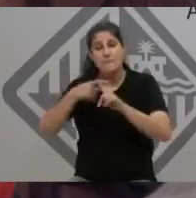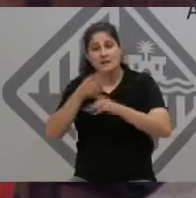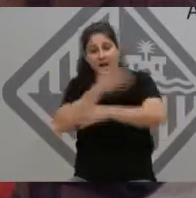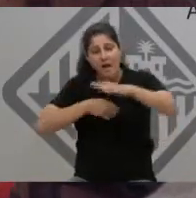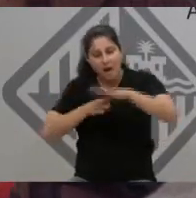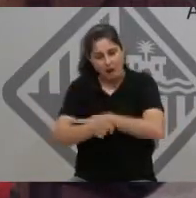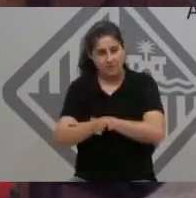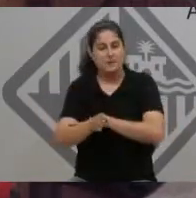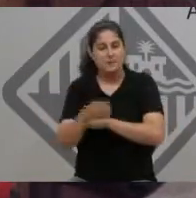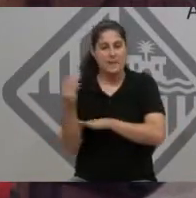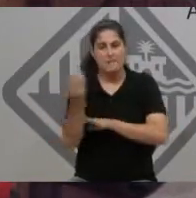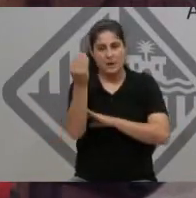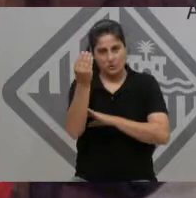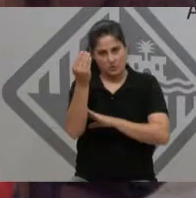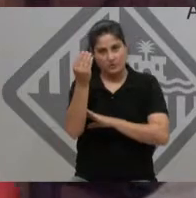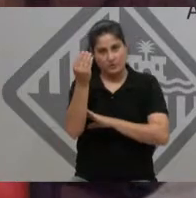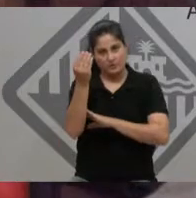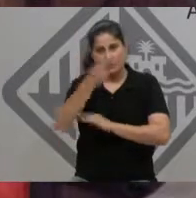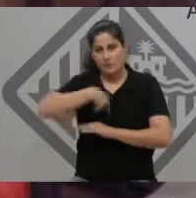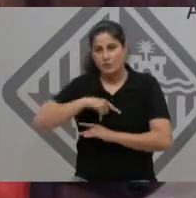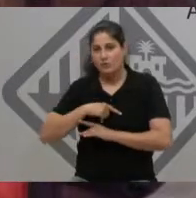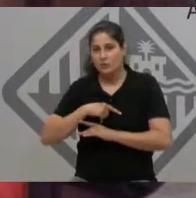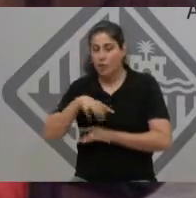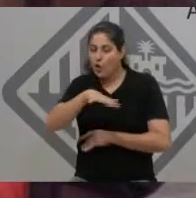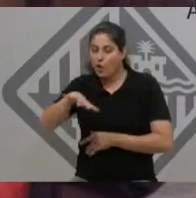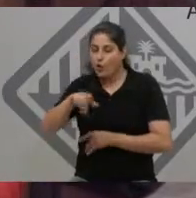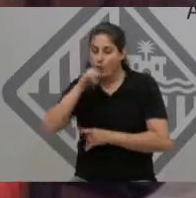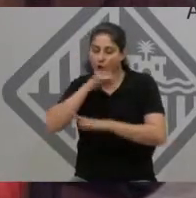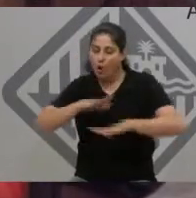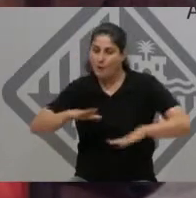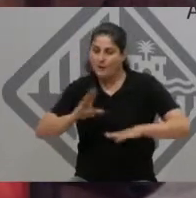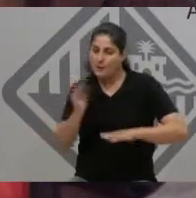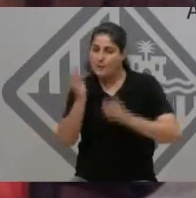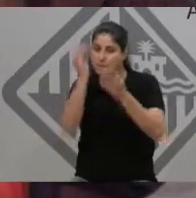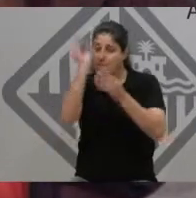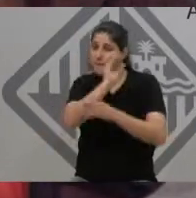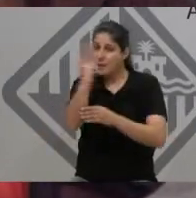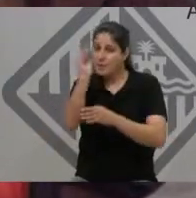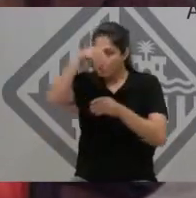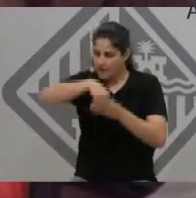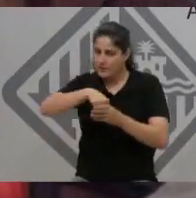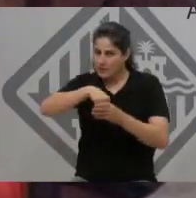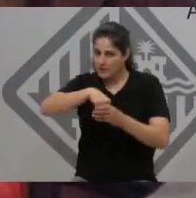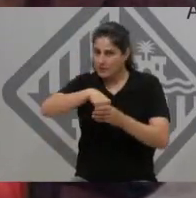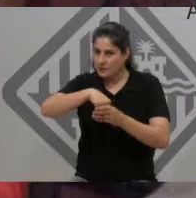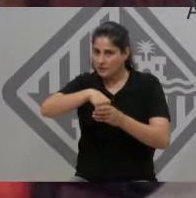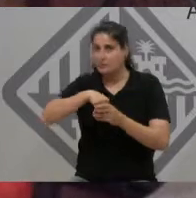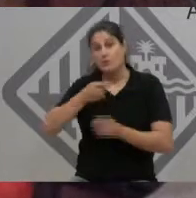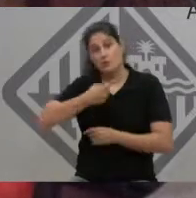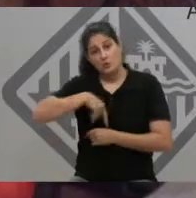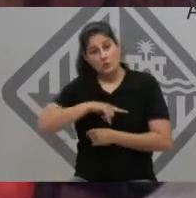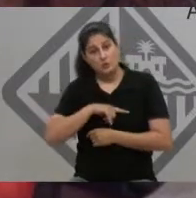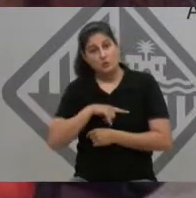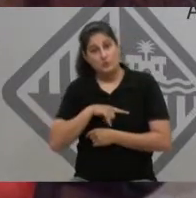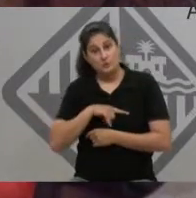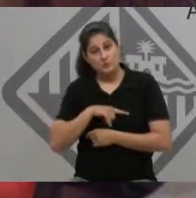les instal·lacions, hem instaurat zones infantils en les biblioteques que ho ha permès, hem incrementat la